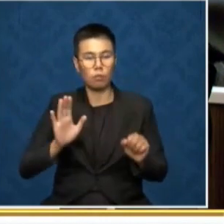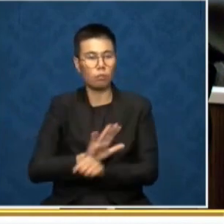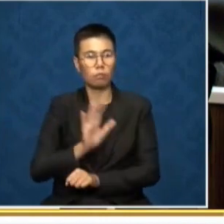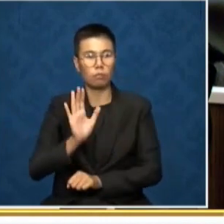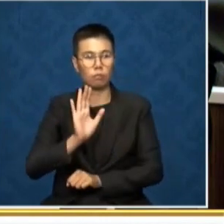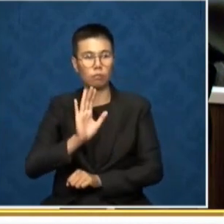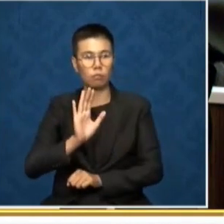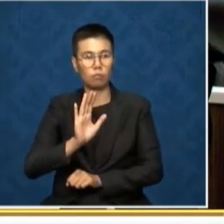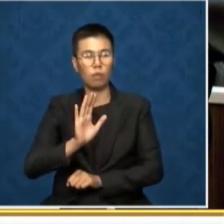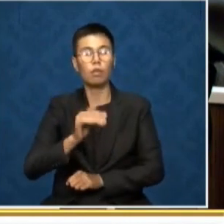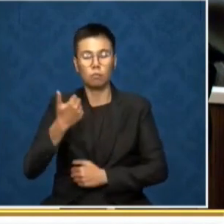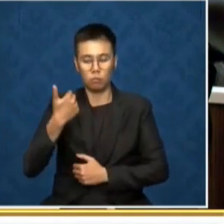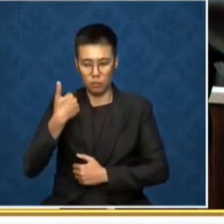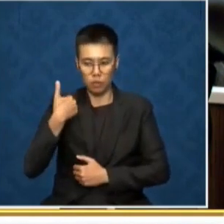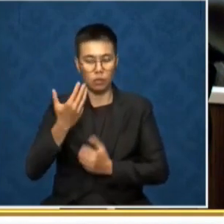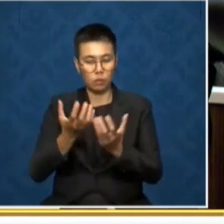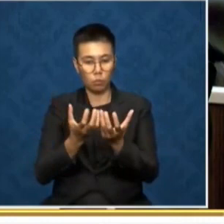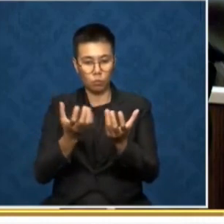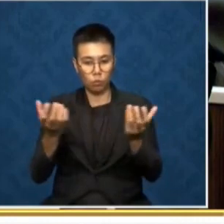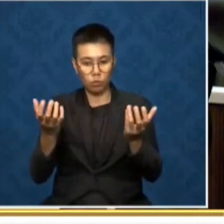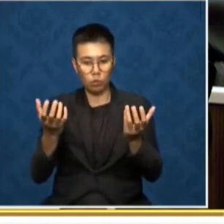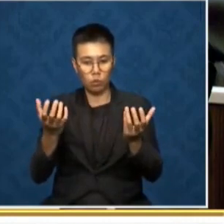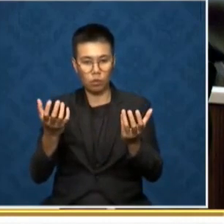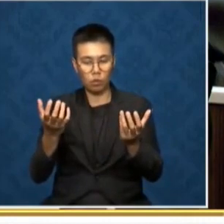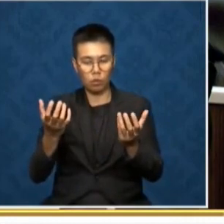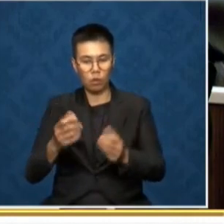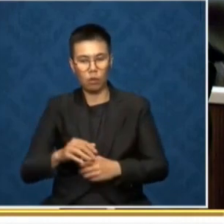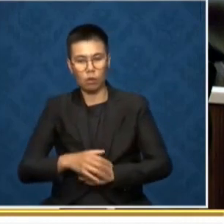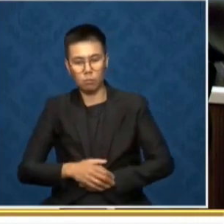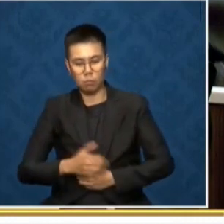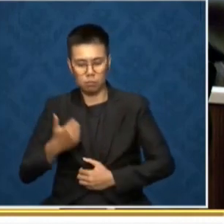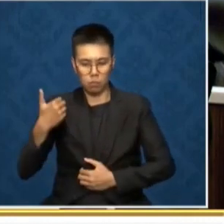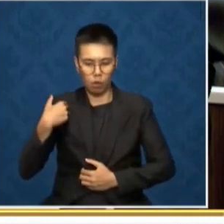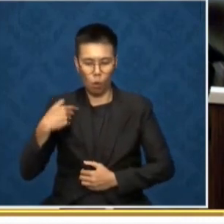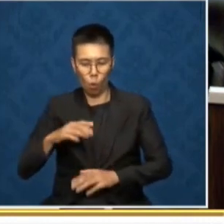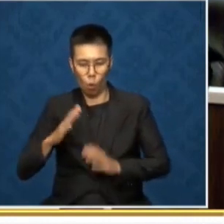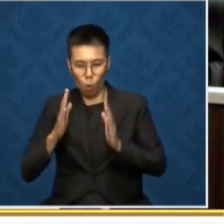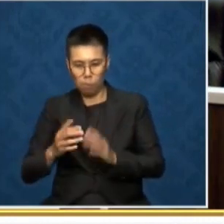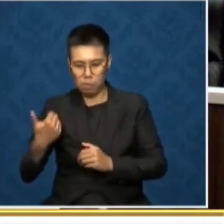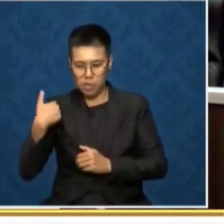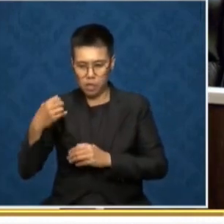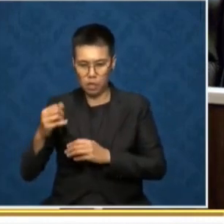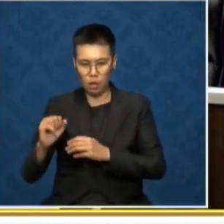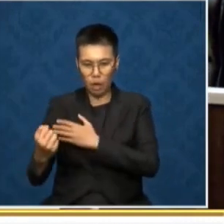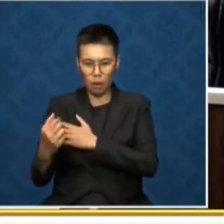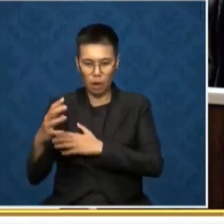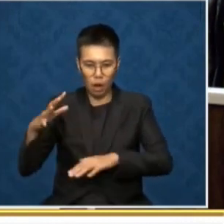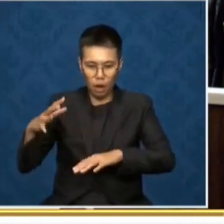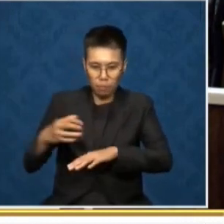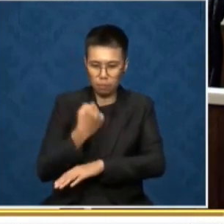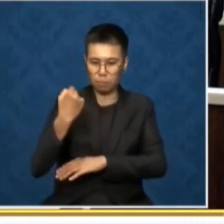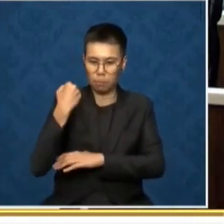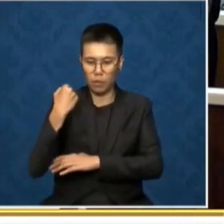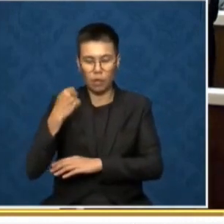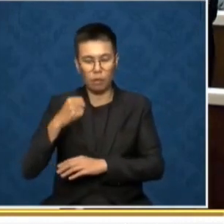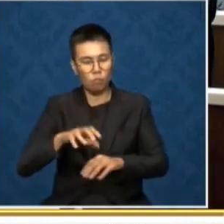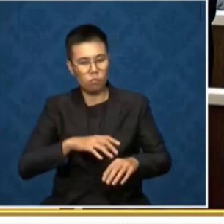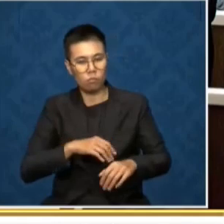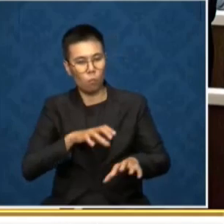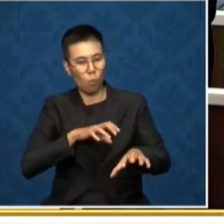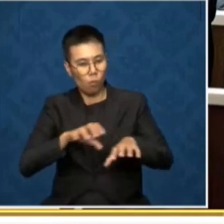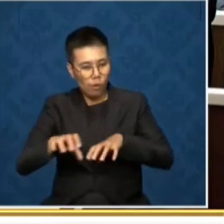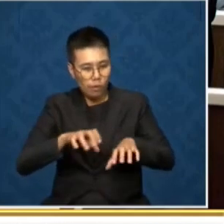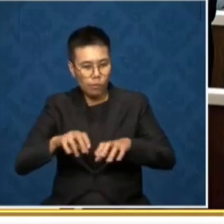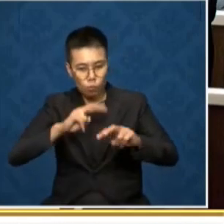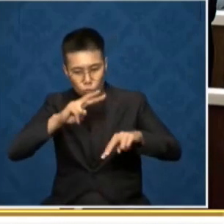อหรือรัฐธรรมนูญบางฉบับยังไม่ถูกใจผู้กุมอำนาจในการบริหารประเทศที่มากพอ